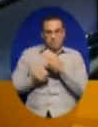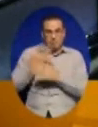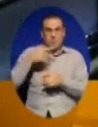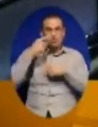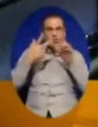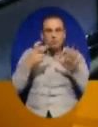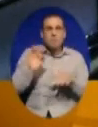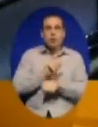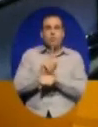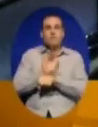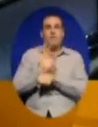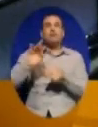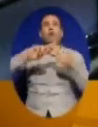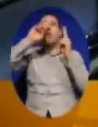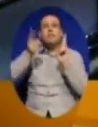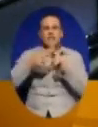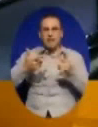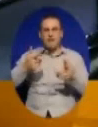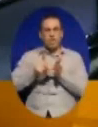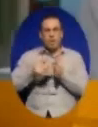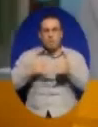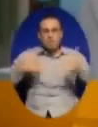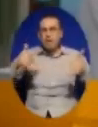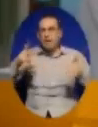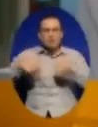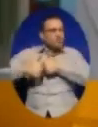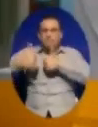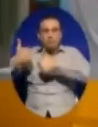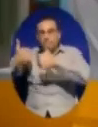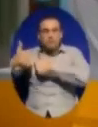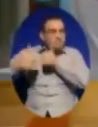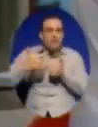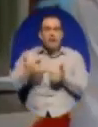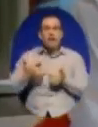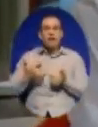הגלובליזציה, שהטכנולוגיה מתפתחת, שישנה תחרות,